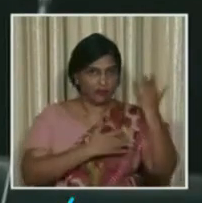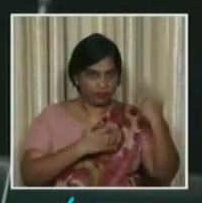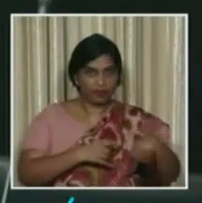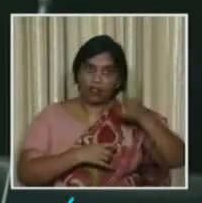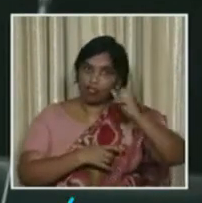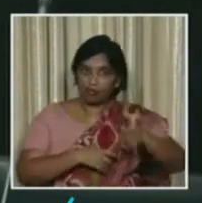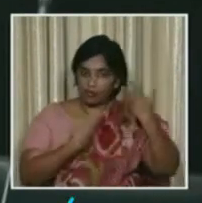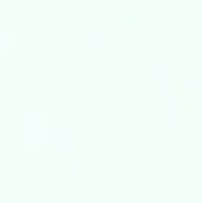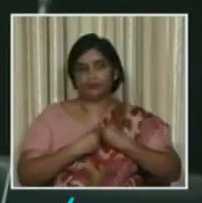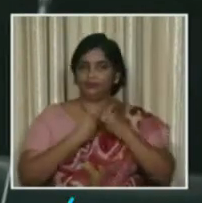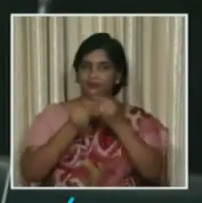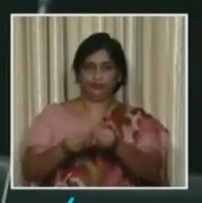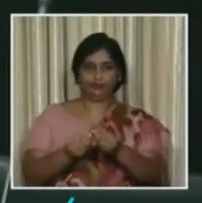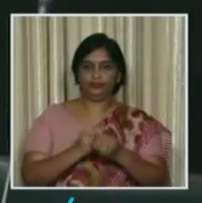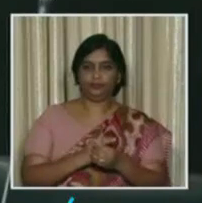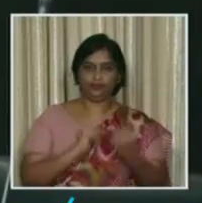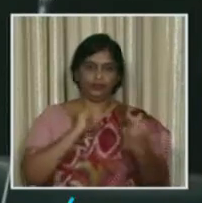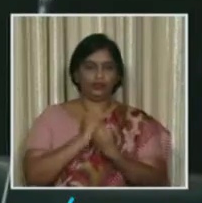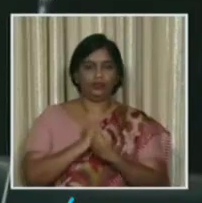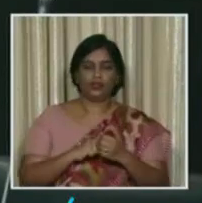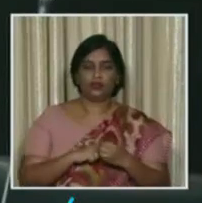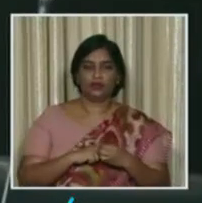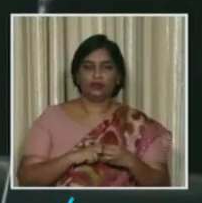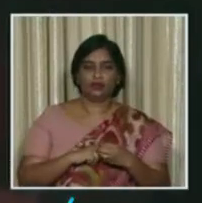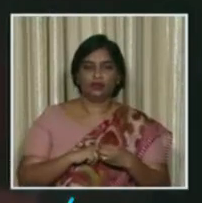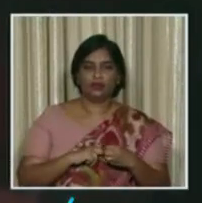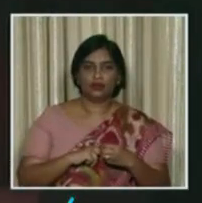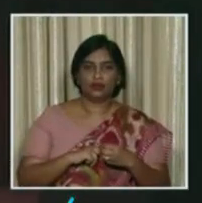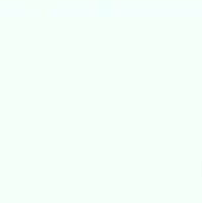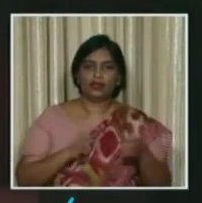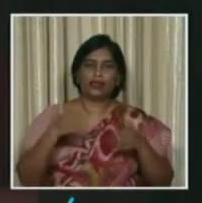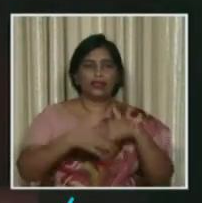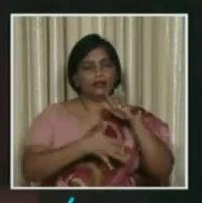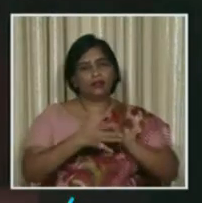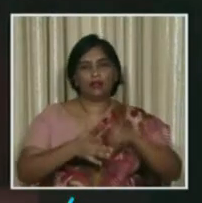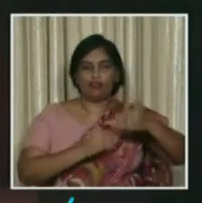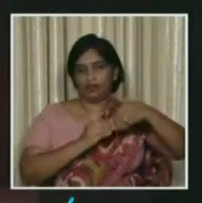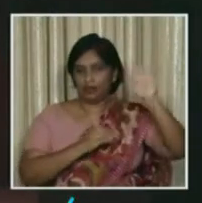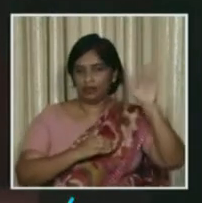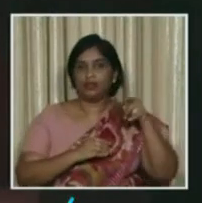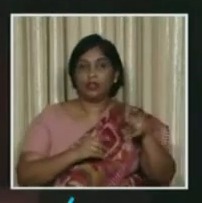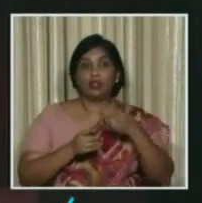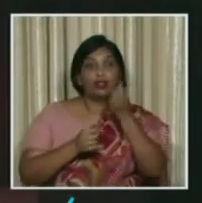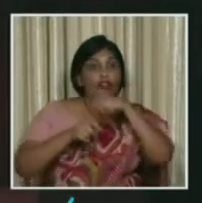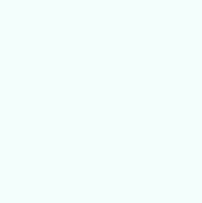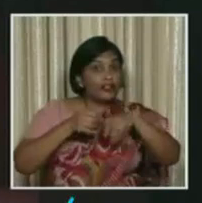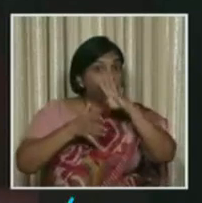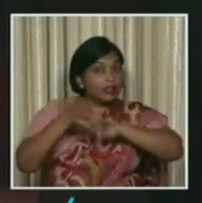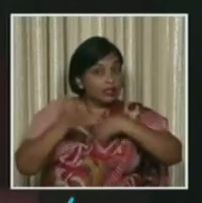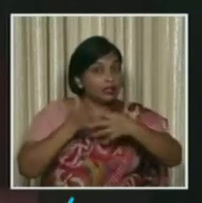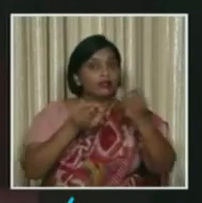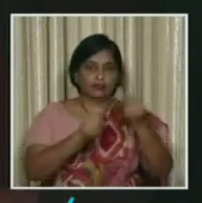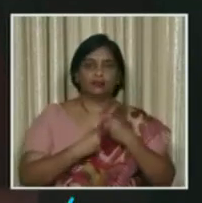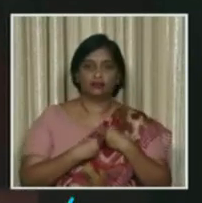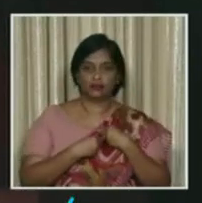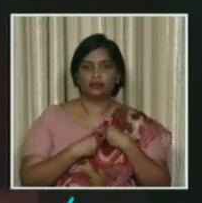සම්බන්ධ වෙච්ච ගමන් ඔබතුමාට දායක වෙන්න අවස්ථාවක් ලබා දෙන්න. කැබිනට් පත්‍රිකාව ඔබතුමා අනුමත කරගන්න මට ඇස්තමේන්තුව ඊට ඉස්සෙල්ලා.